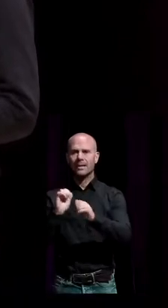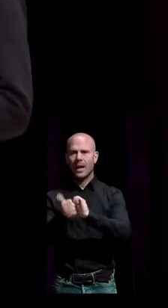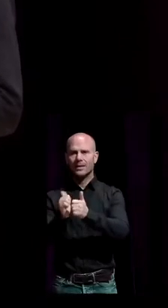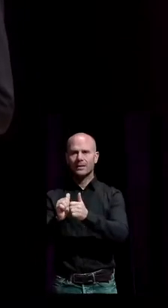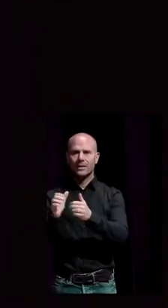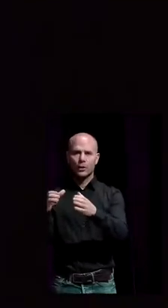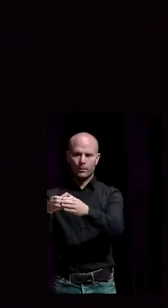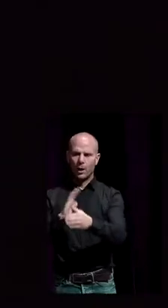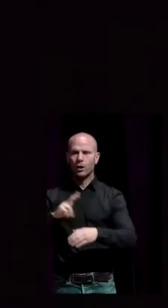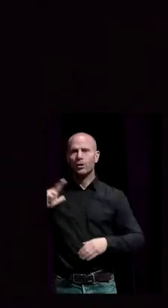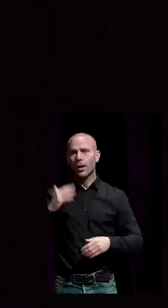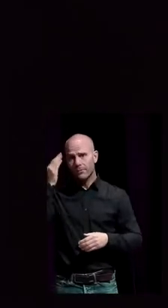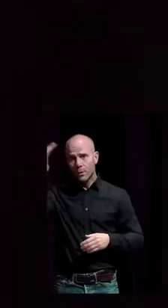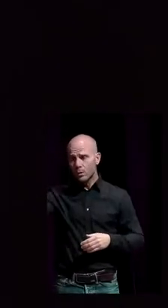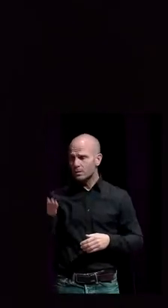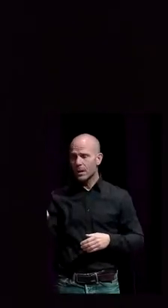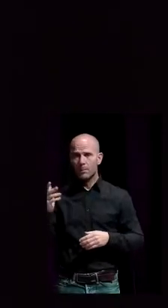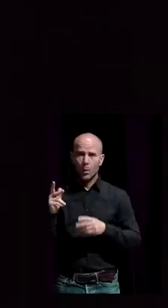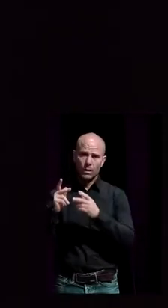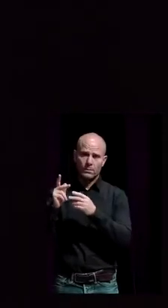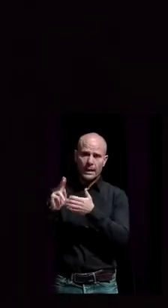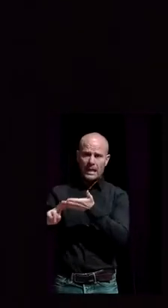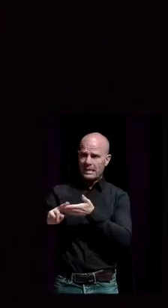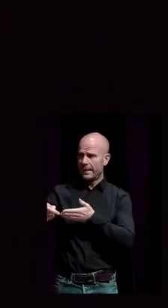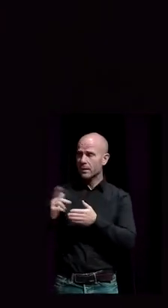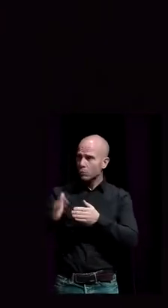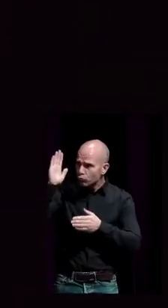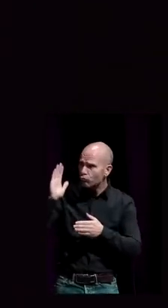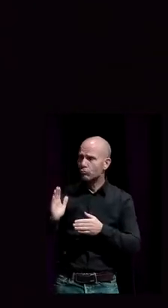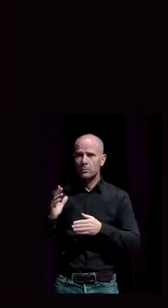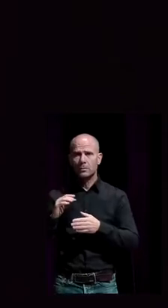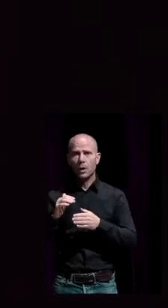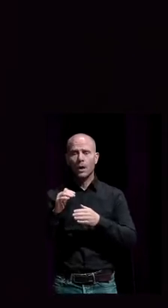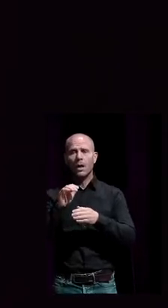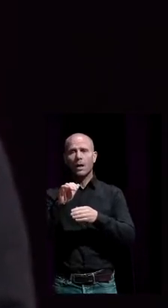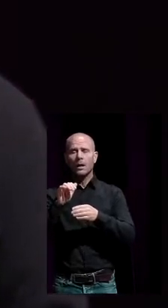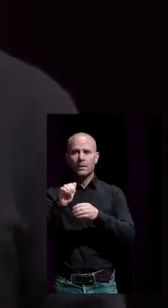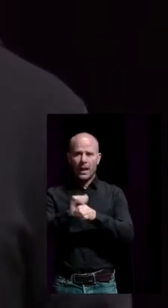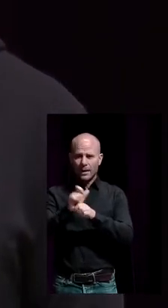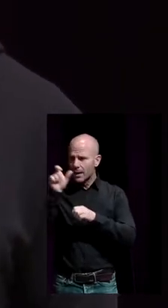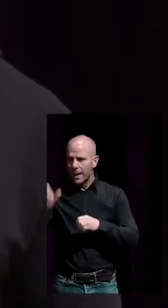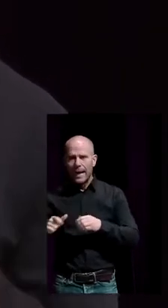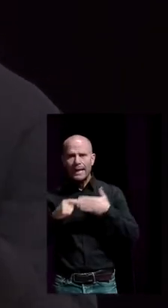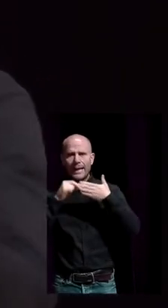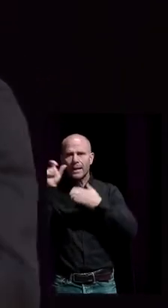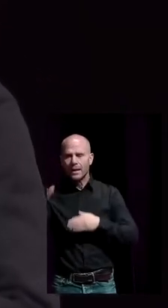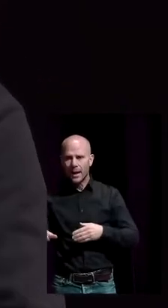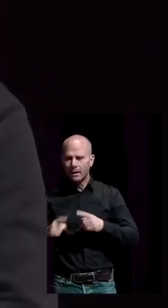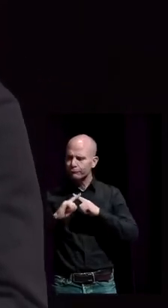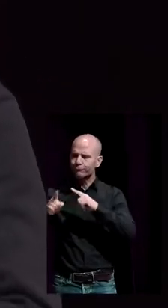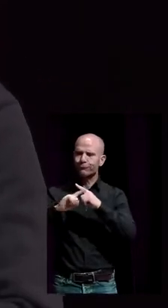hade trygga vuxna som på kansliet man sprang upp och hälsade på. Tränare, ledare. Och man sprang ut och